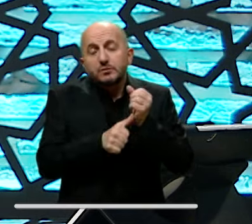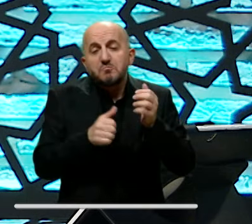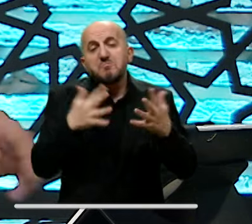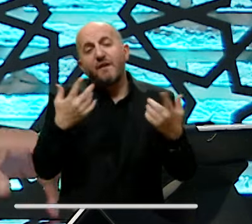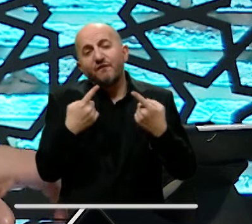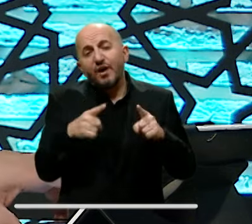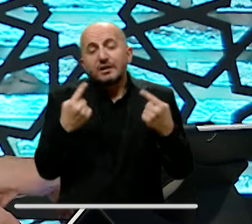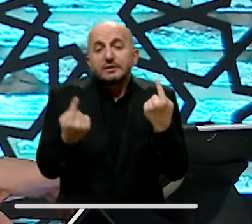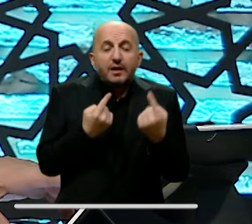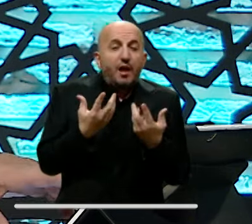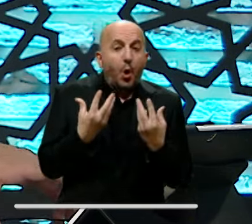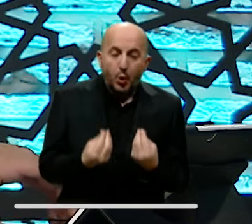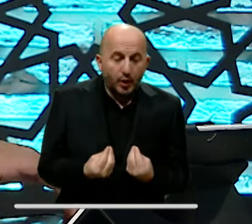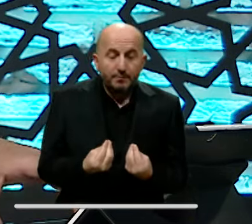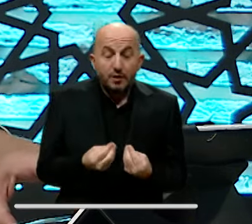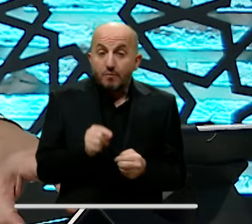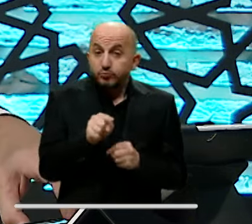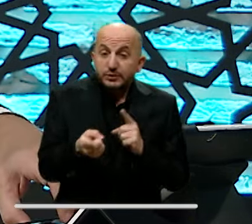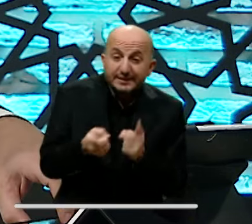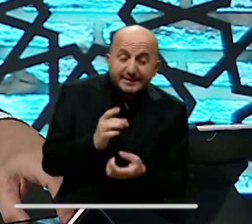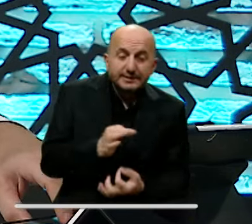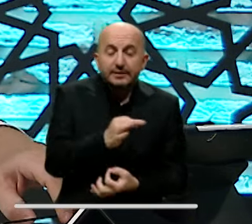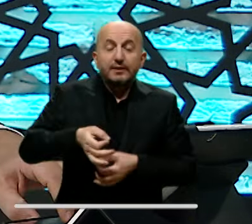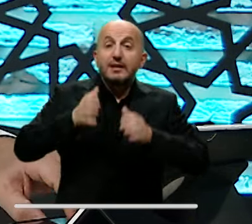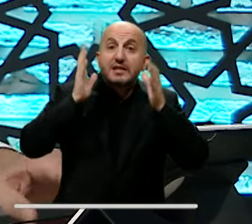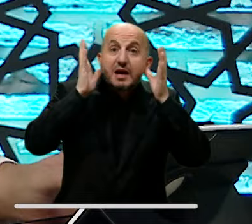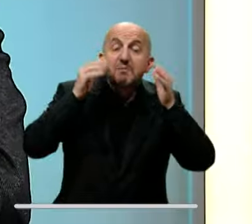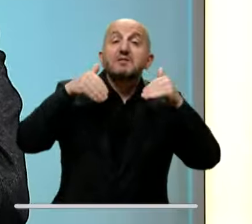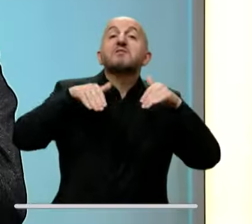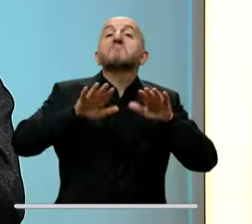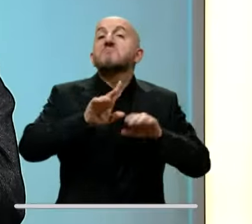farklı şeyler olabiliyor bu tarz insanlar namaz